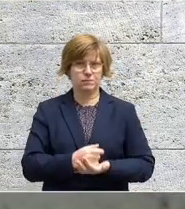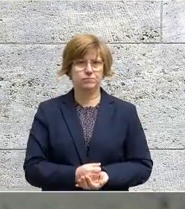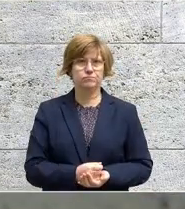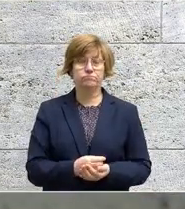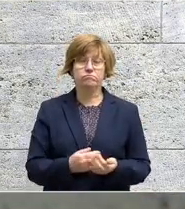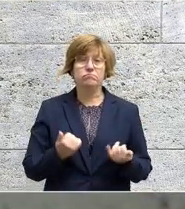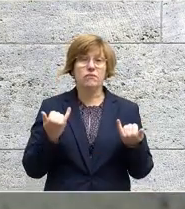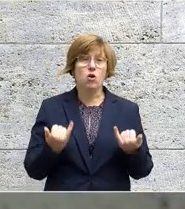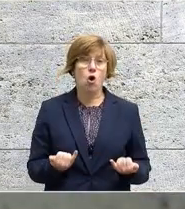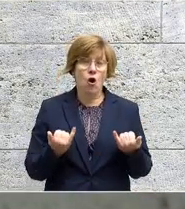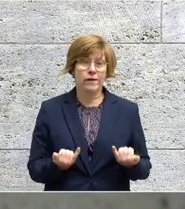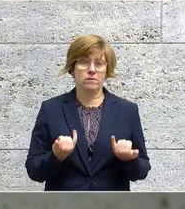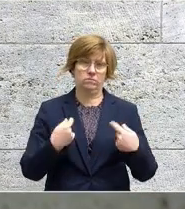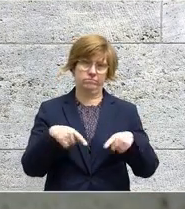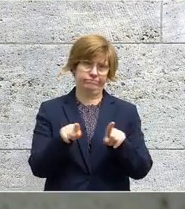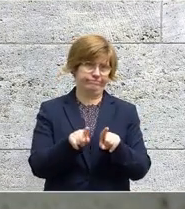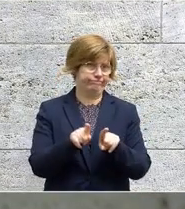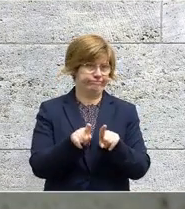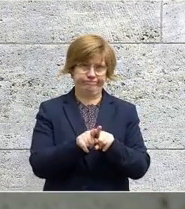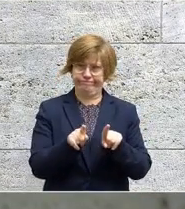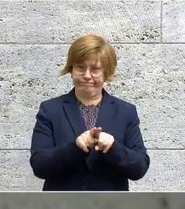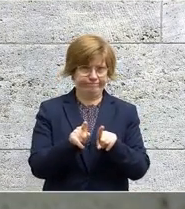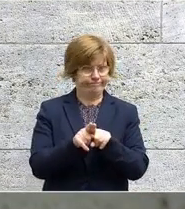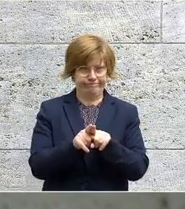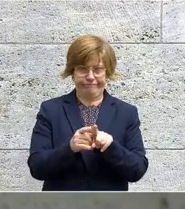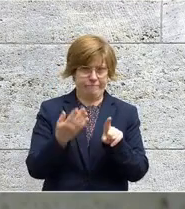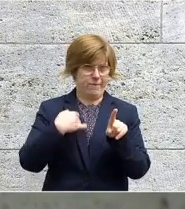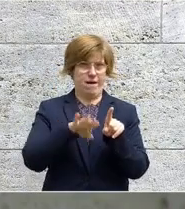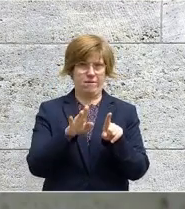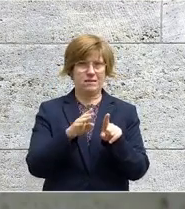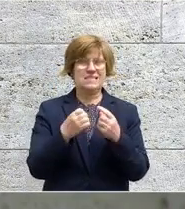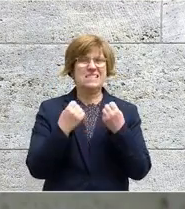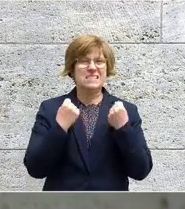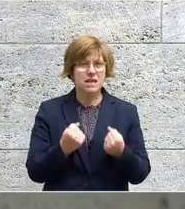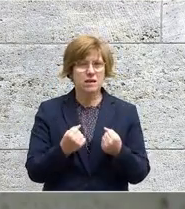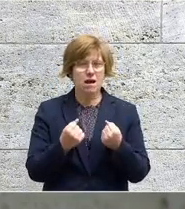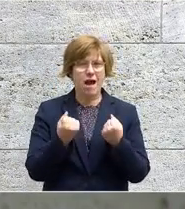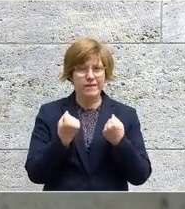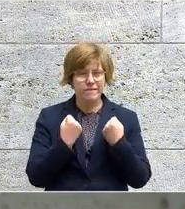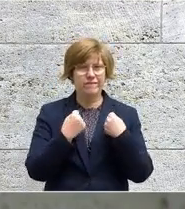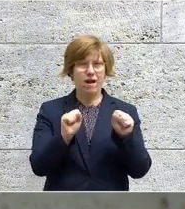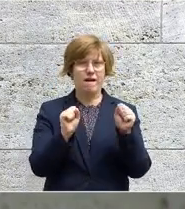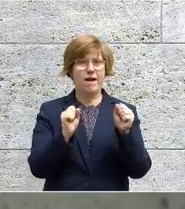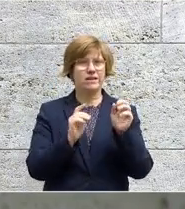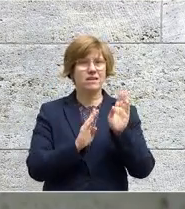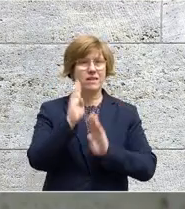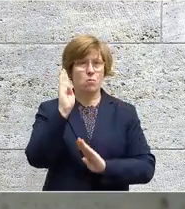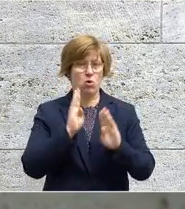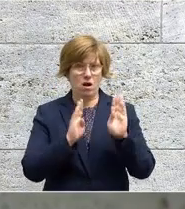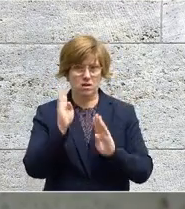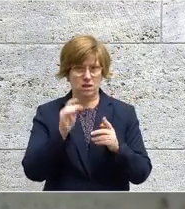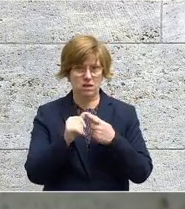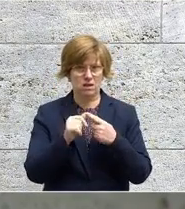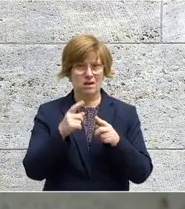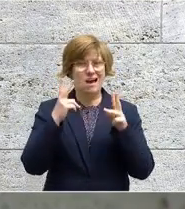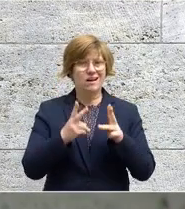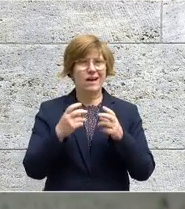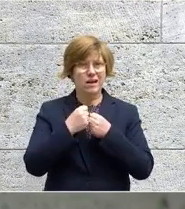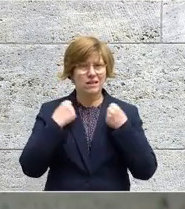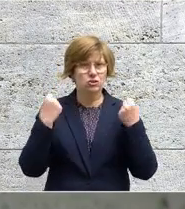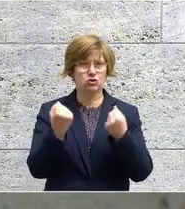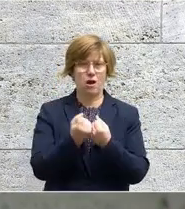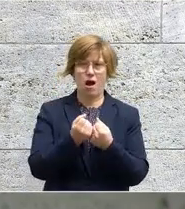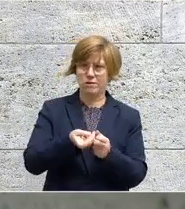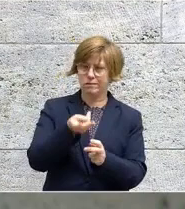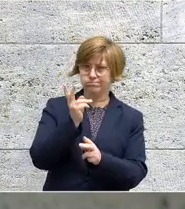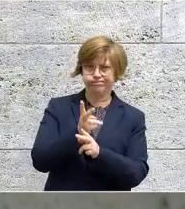Und das gilt heute, meine Damen und Herren, mehr denn je. Unsere Sicherheit, unsere Freiheit, unsere Demokratie und unser Rechtsstaat